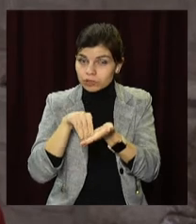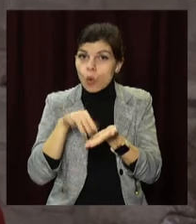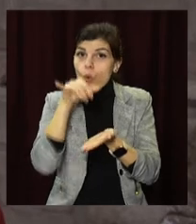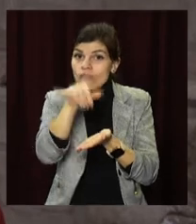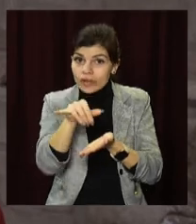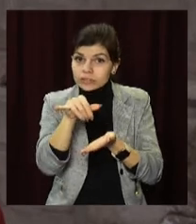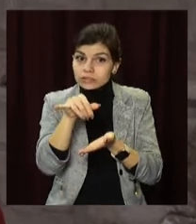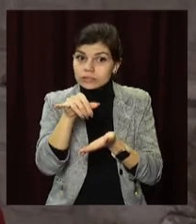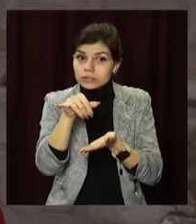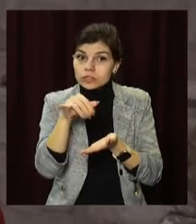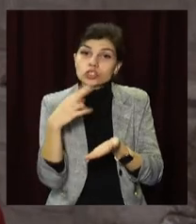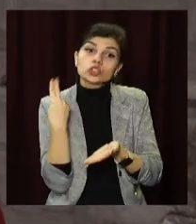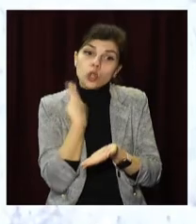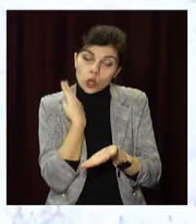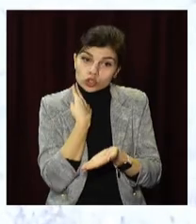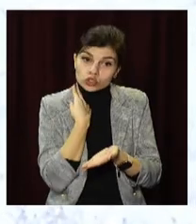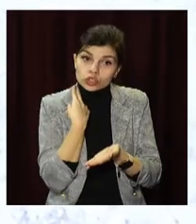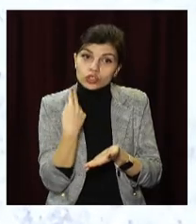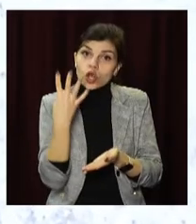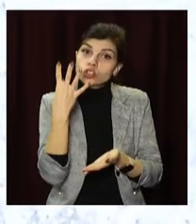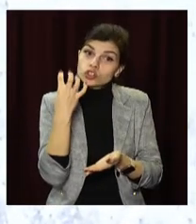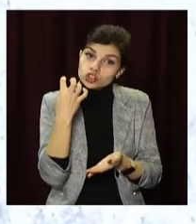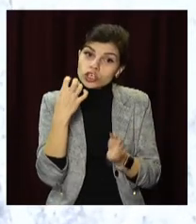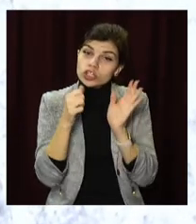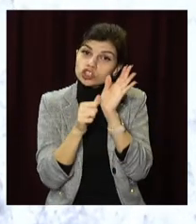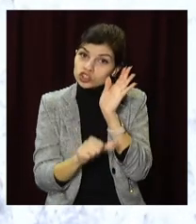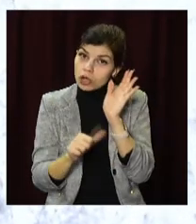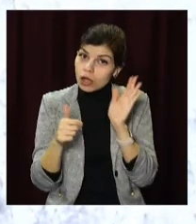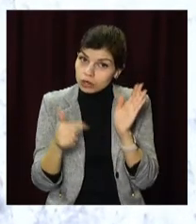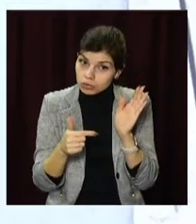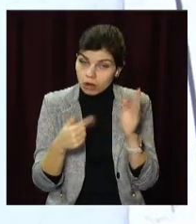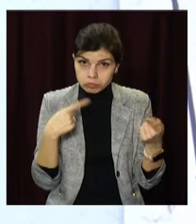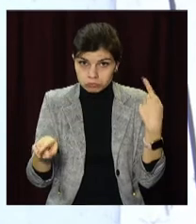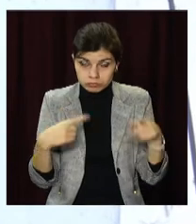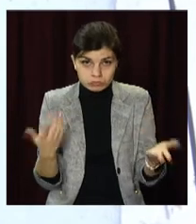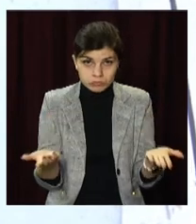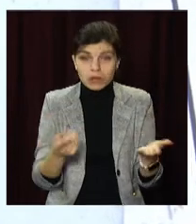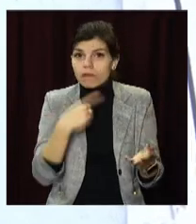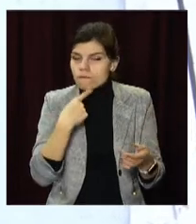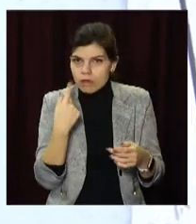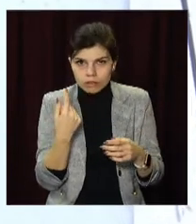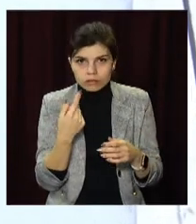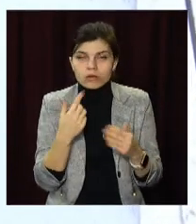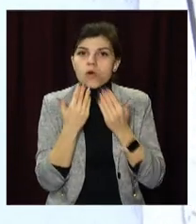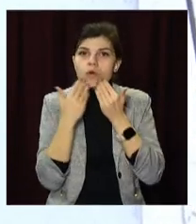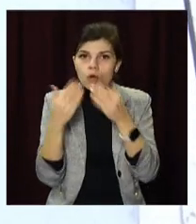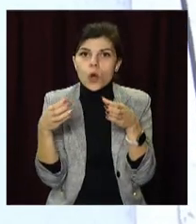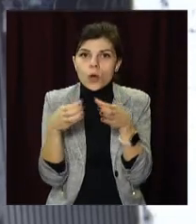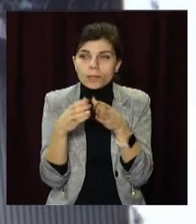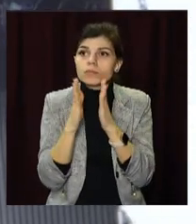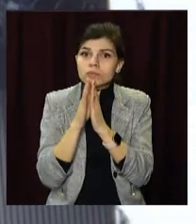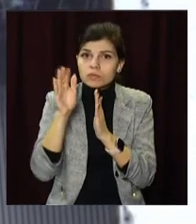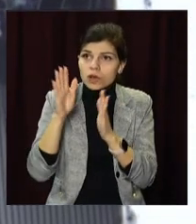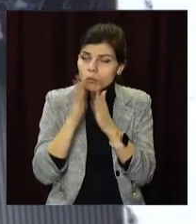задолженность 460 гривен. Чоловік каже, неодноразово звертався до компанії з проханням перерахувати платежі, однак